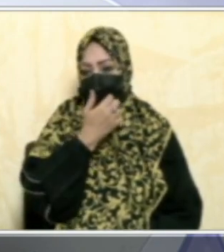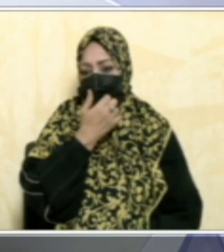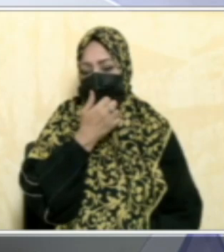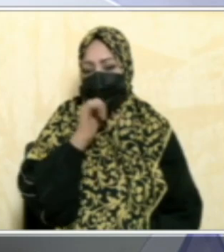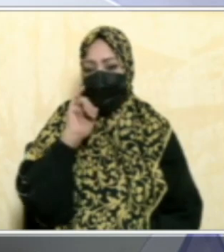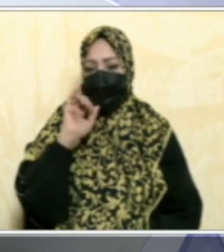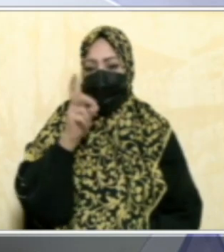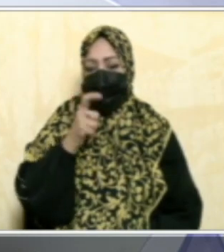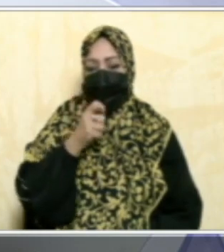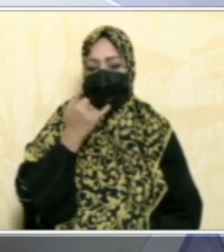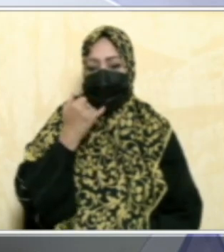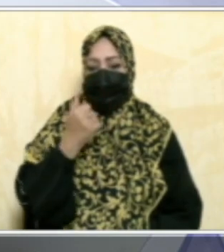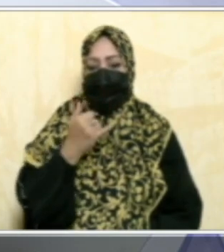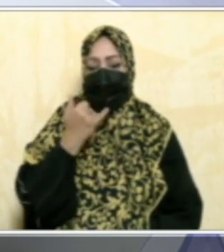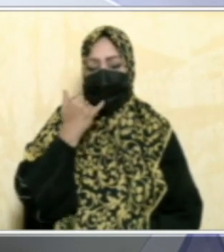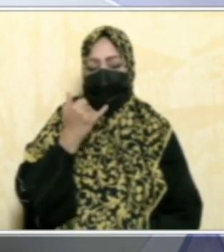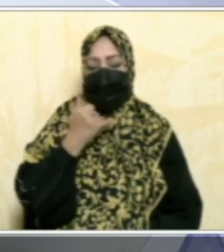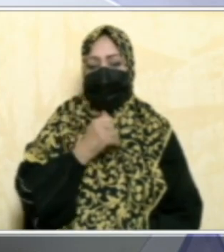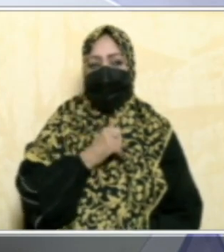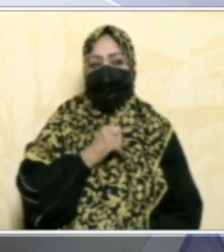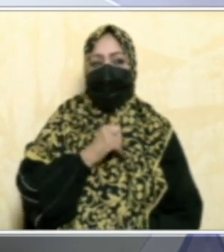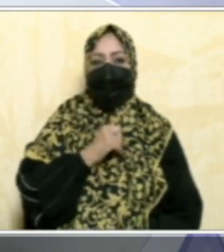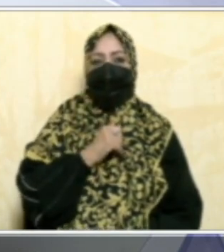أم محمد من طرابلس،